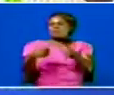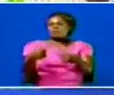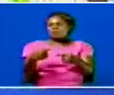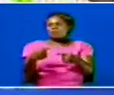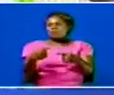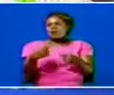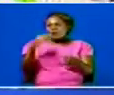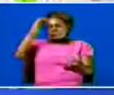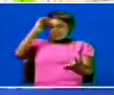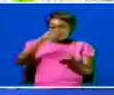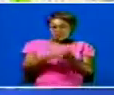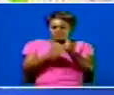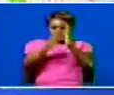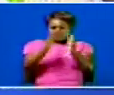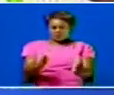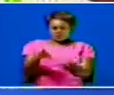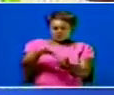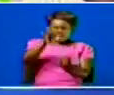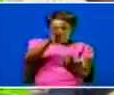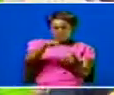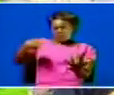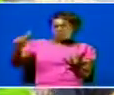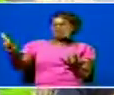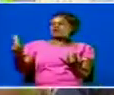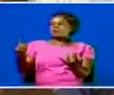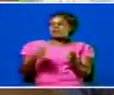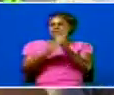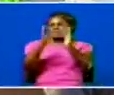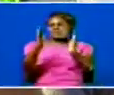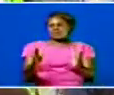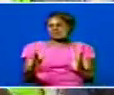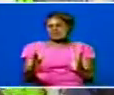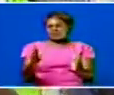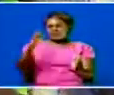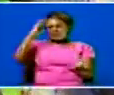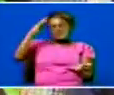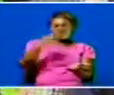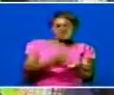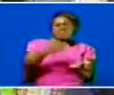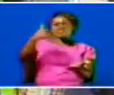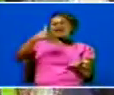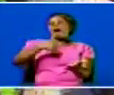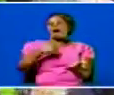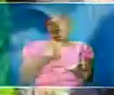ifanyike. Hatunaamini wale viongozi tulielect hapa Nairobi ni wale viongozi ambao tunawaamini watufanyie kazi.